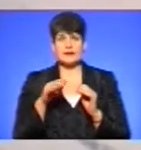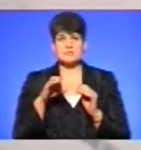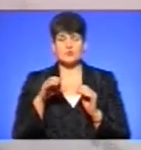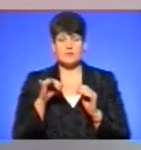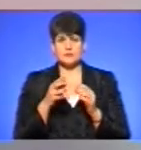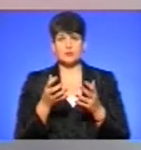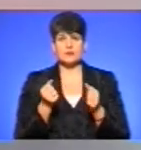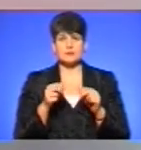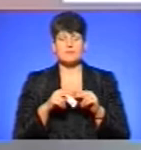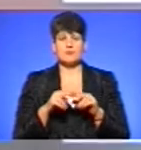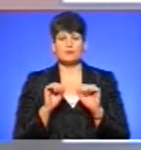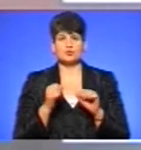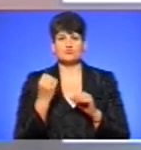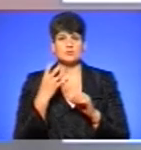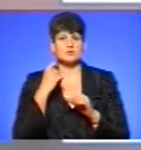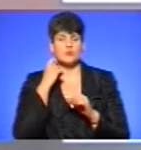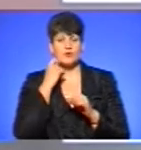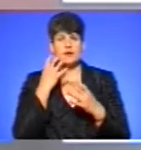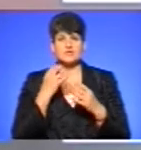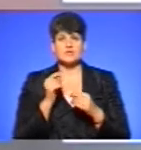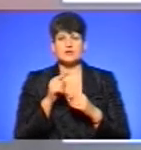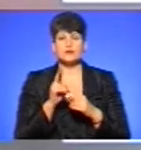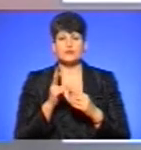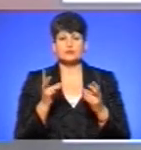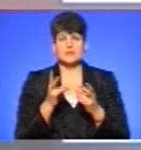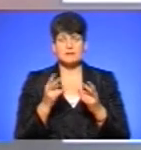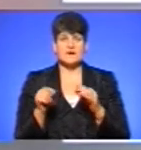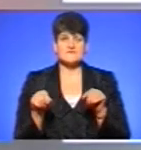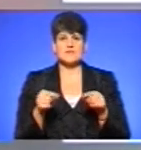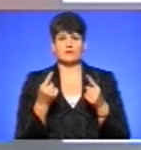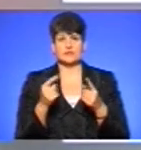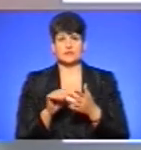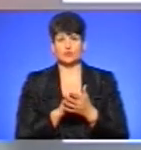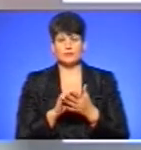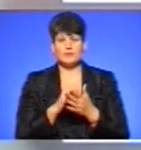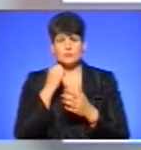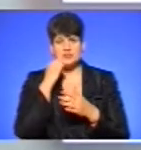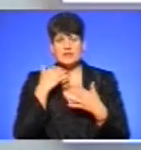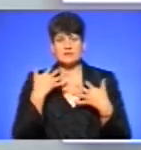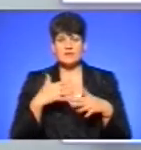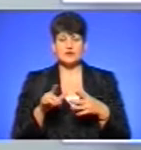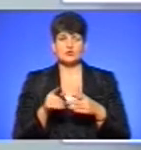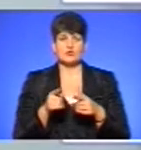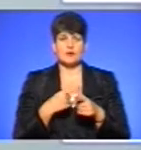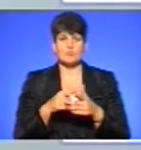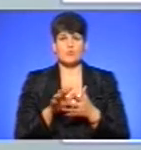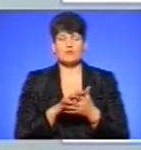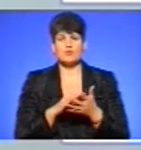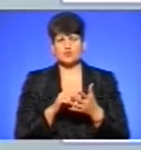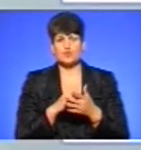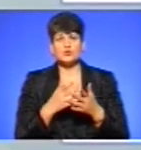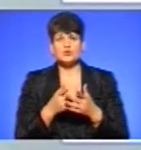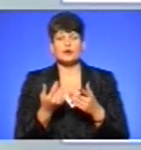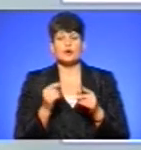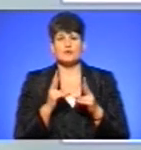паспорт можуть і 14-літні, а ще ті, кому треба відновити документ, бо старий втрачено чи пошкоджено. І ті, кому треба змінити в